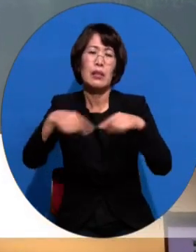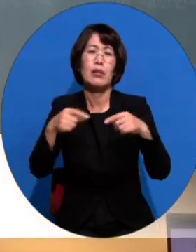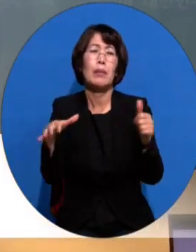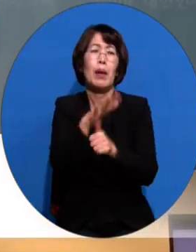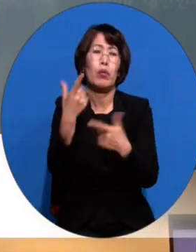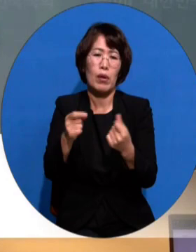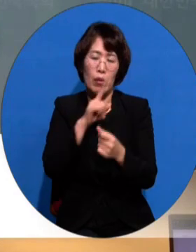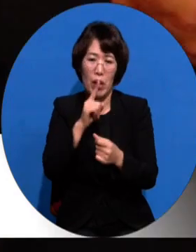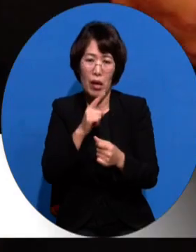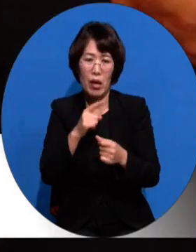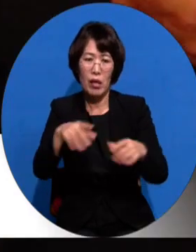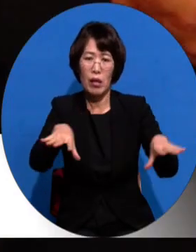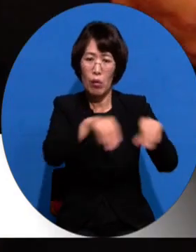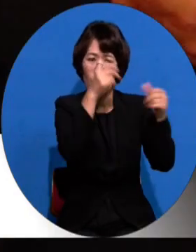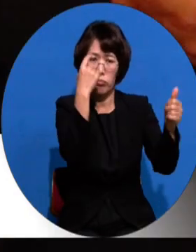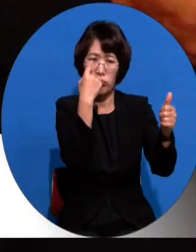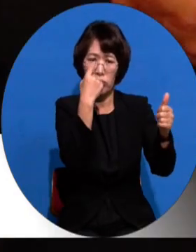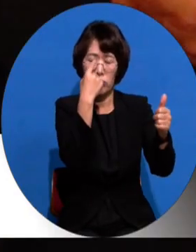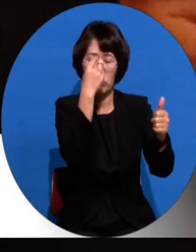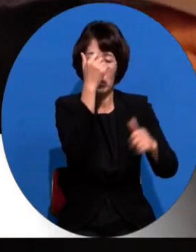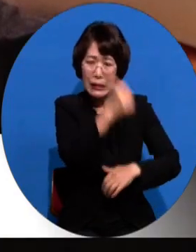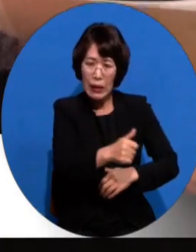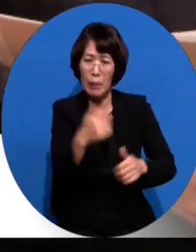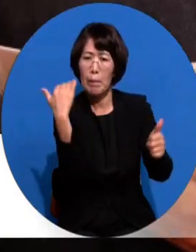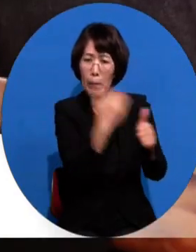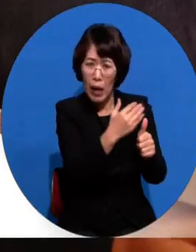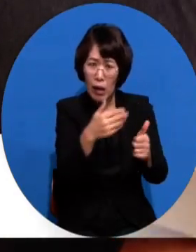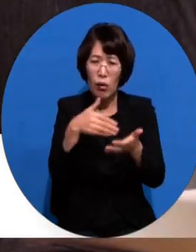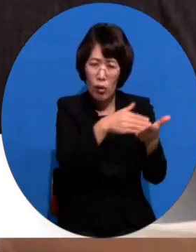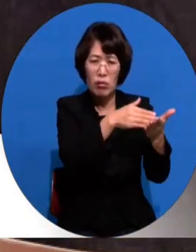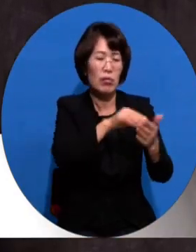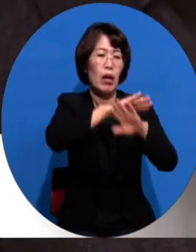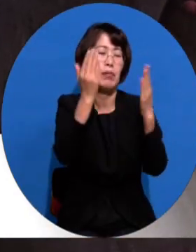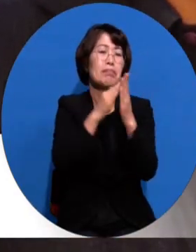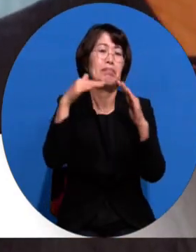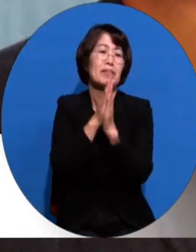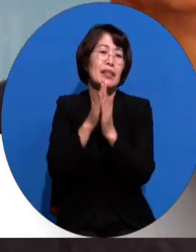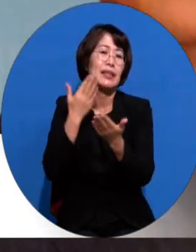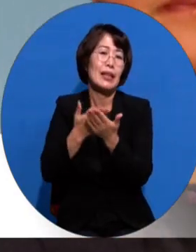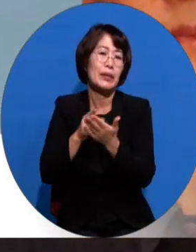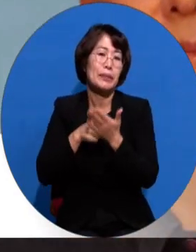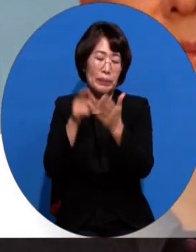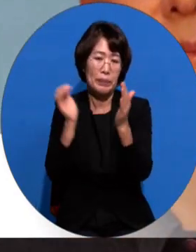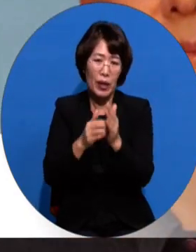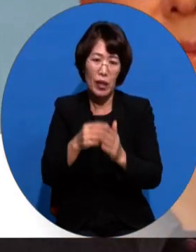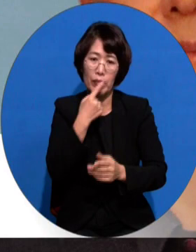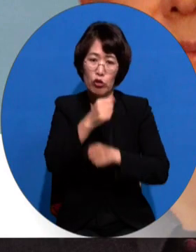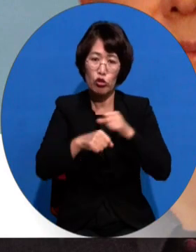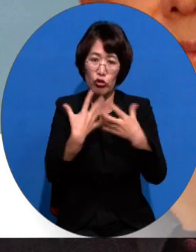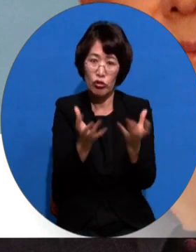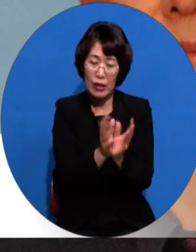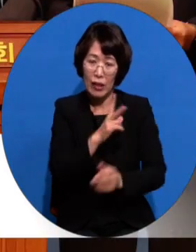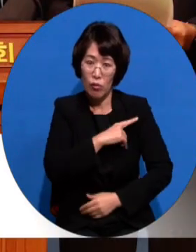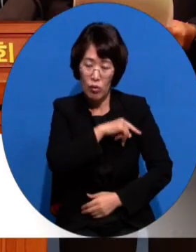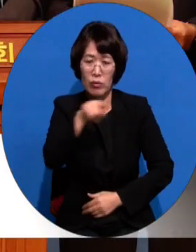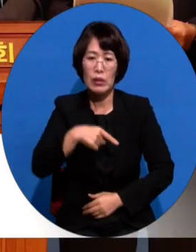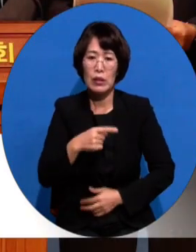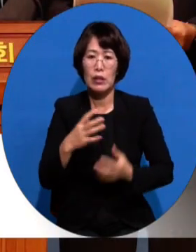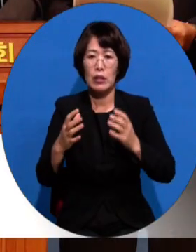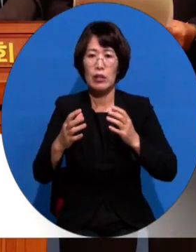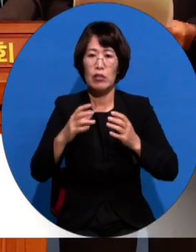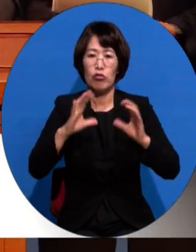총장에 대한 해임 건의를 즉각 철회할 것을 촉구했습니다 신정훈 의원 등 민주당 의원들은 국회